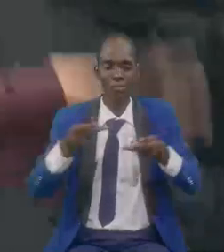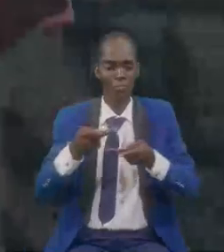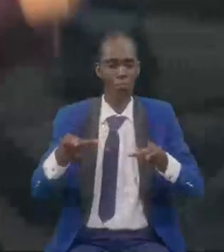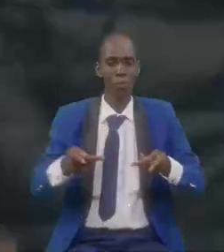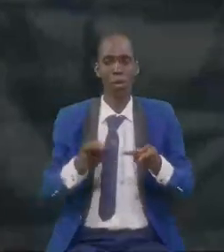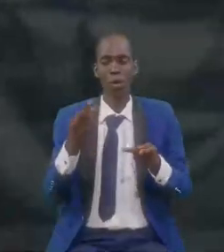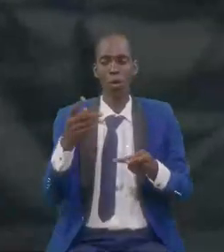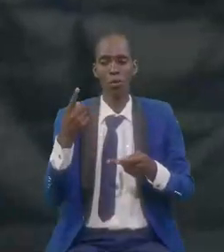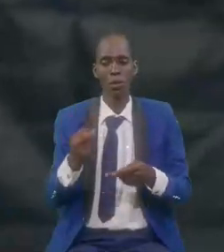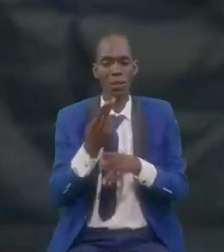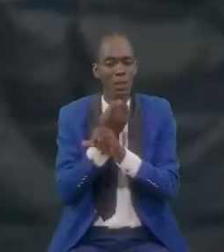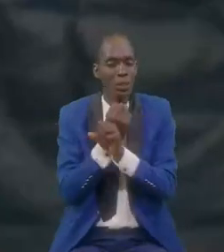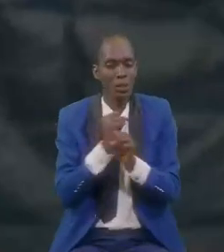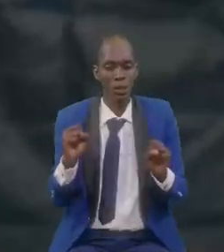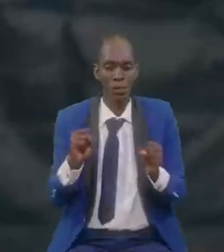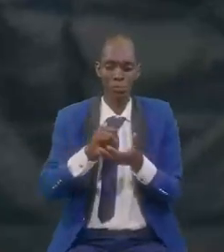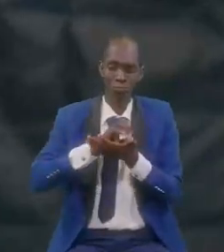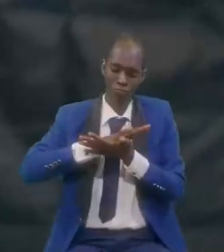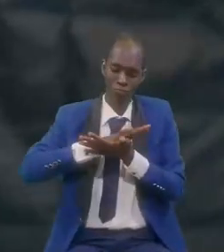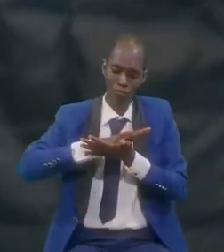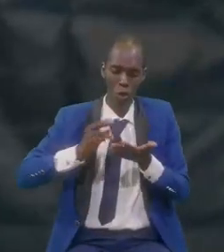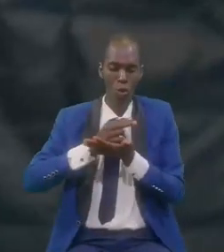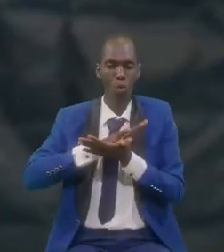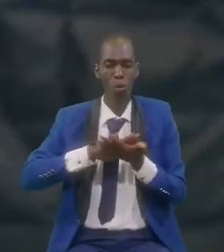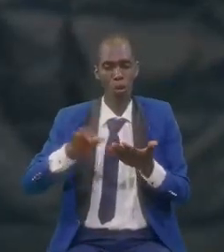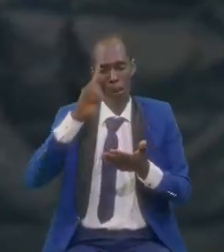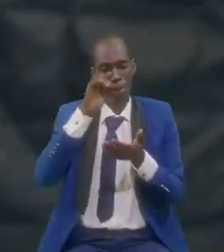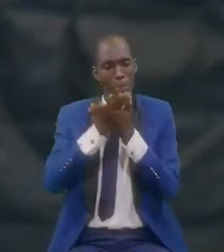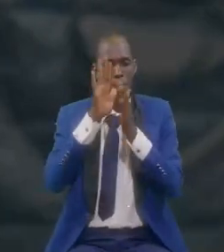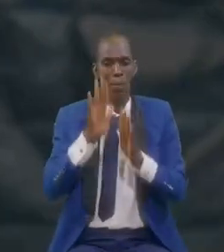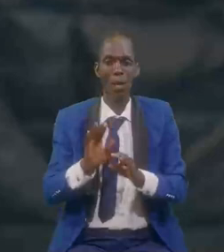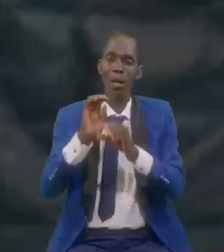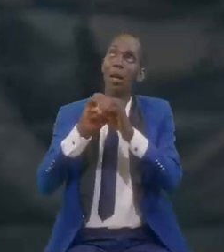des saints sanctifiés saints au ciel.